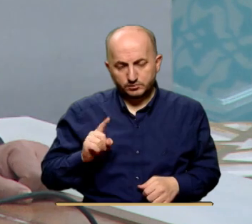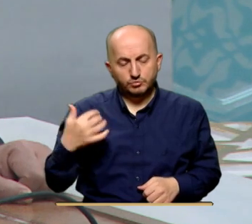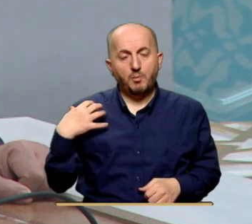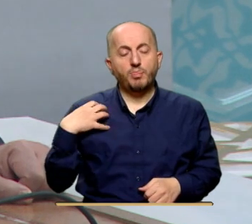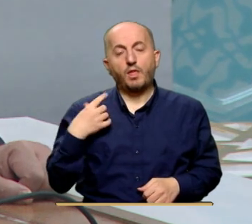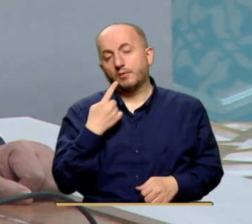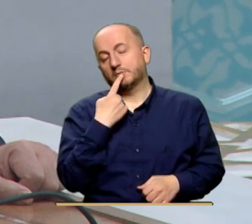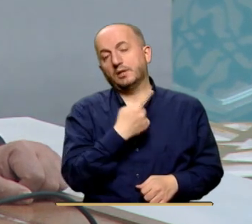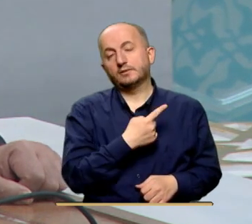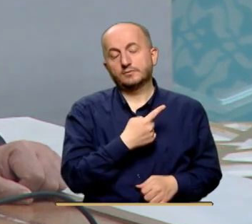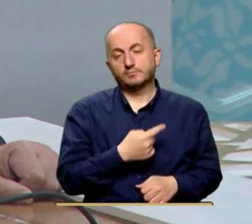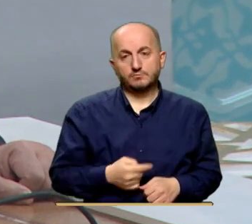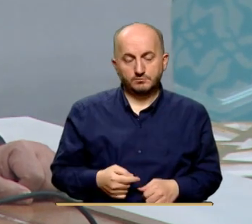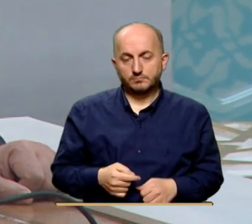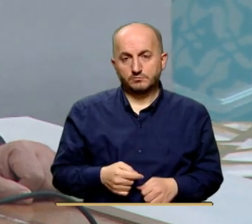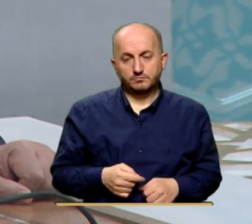der.